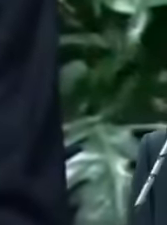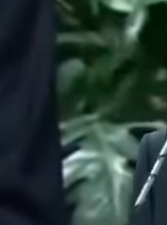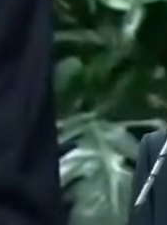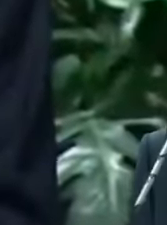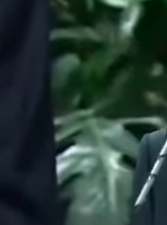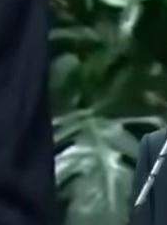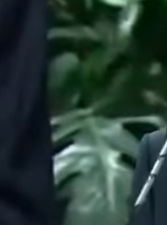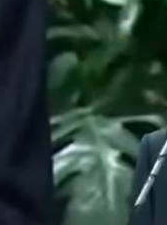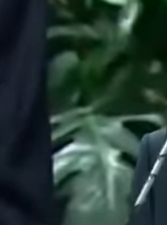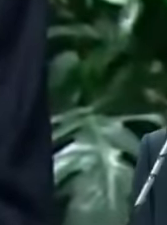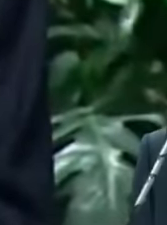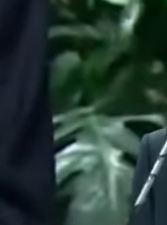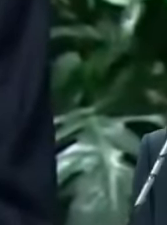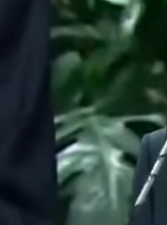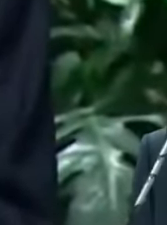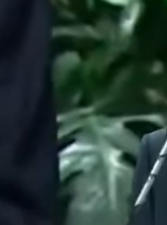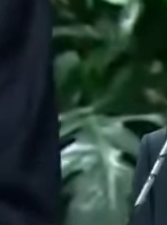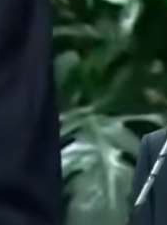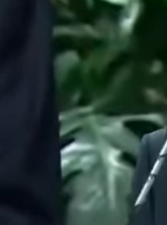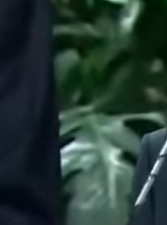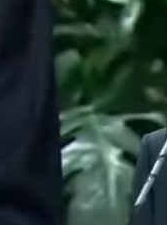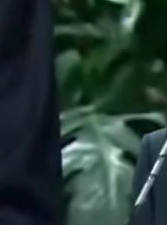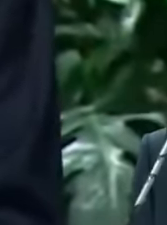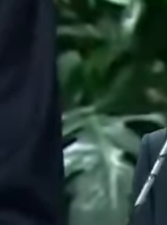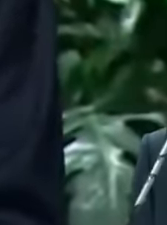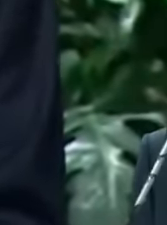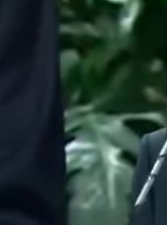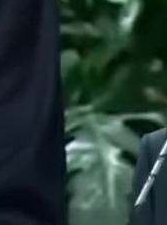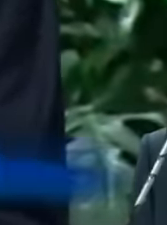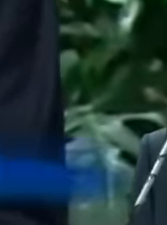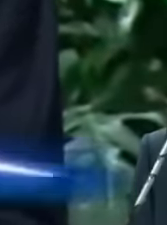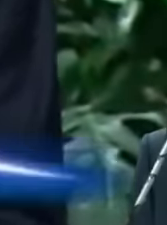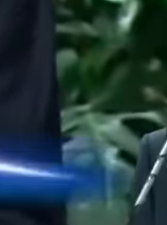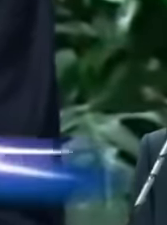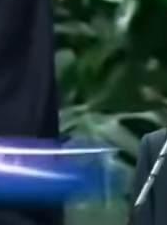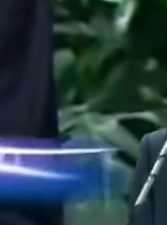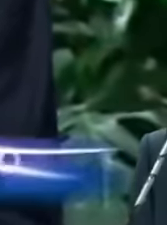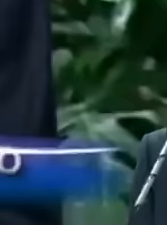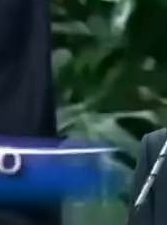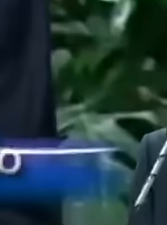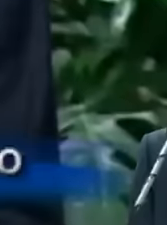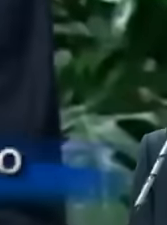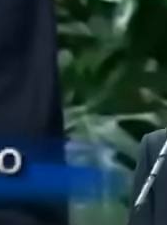한번 신앙 고백을 같이 할까요? 나는 예수님 안에서